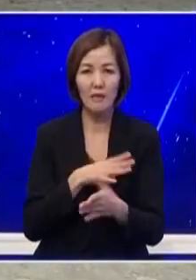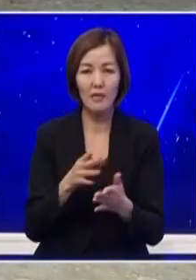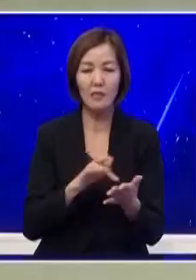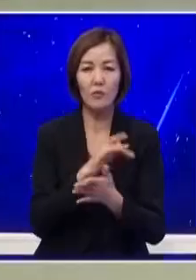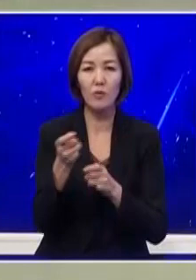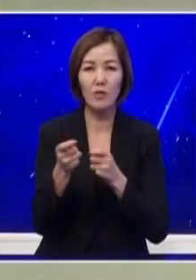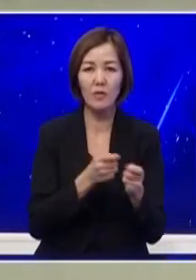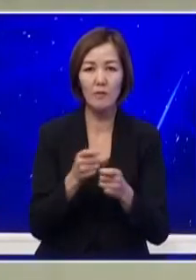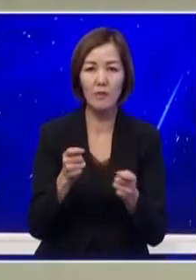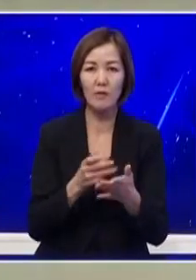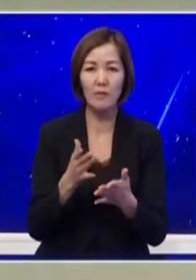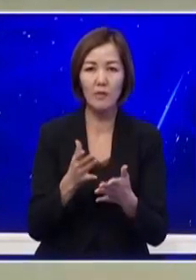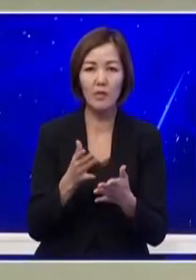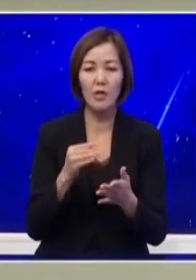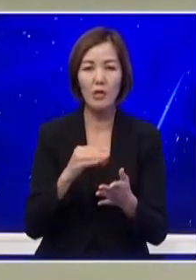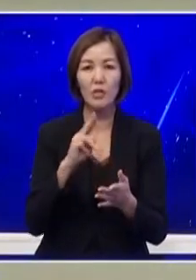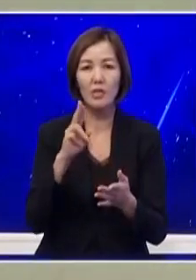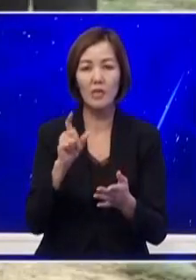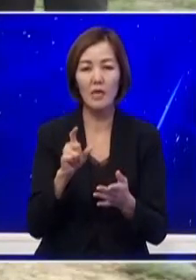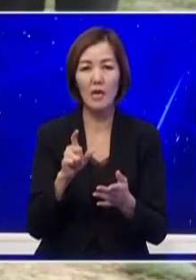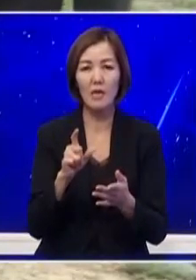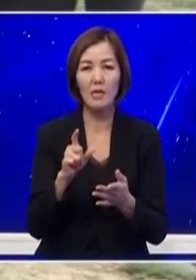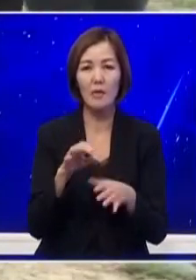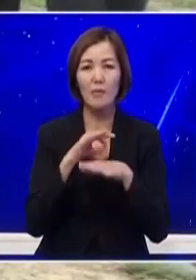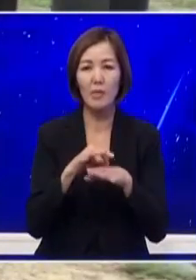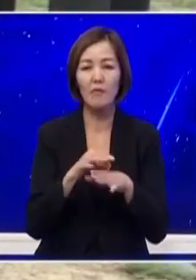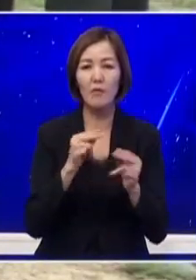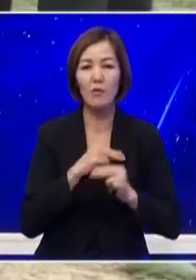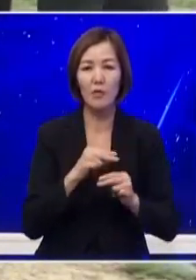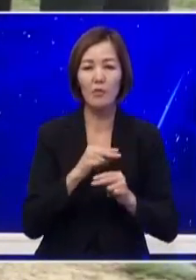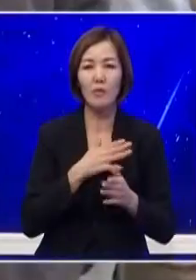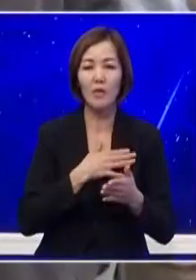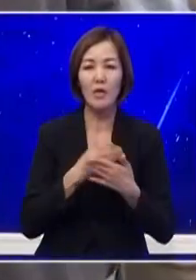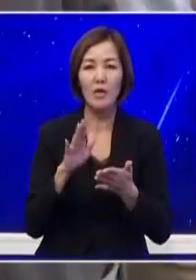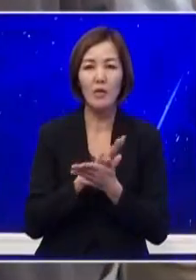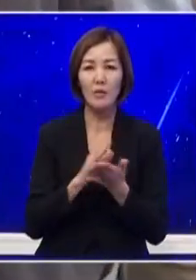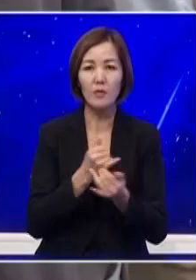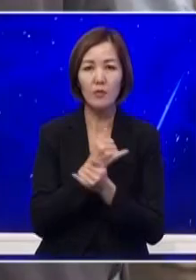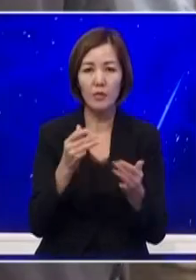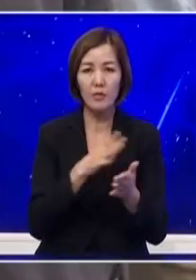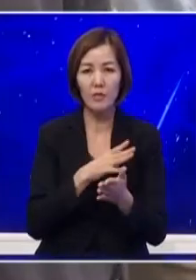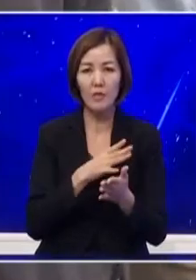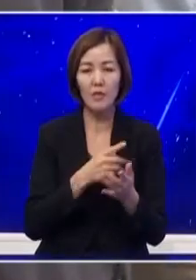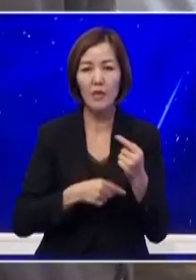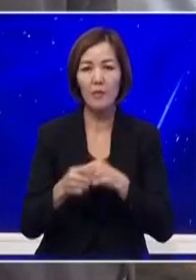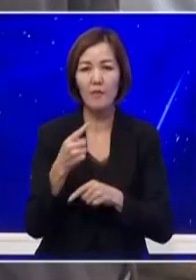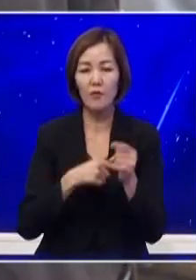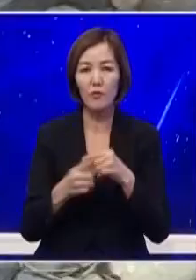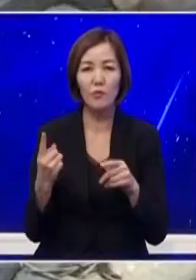города совместно с городским отделом ЖКХ и волонтерами проводят работы по очистке местности в целях вернуть ему